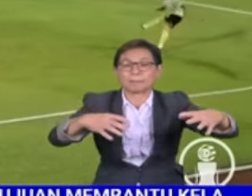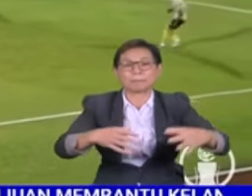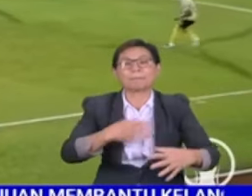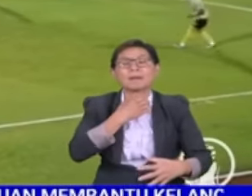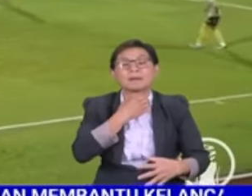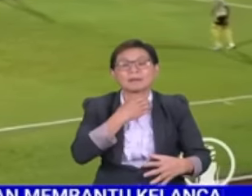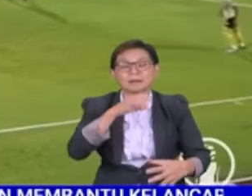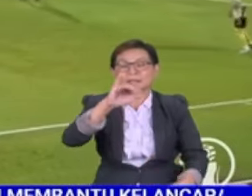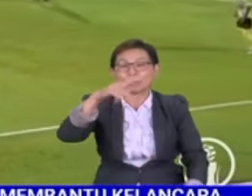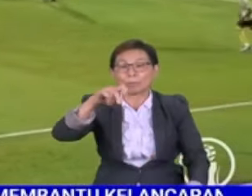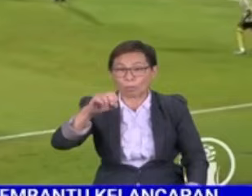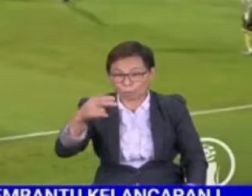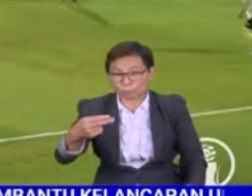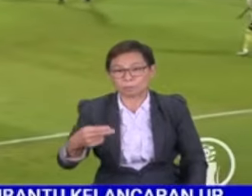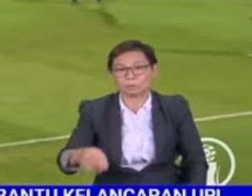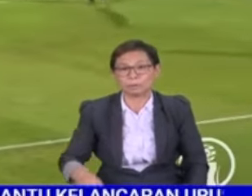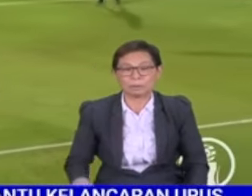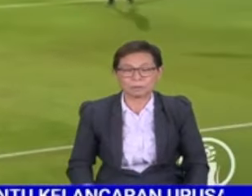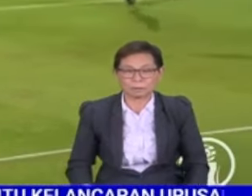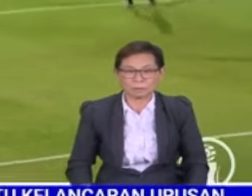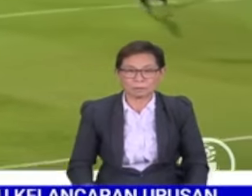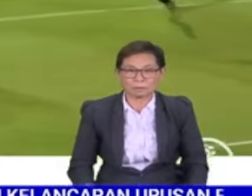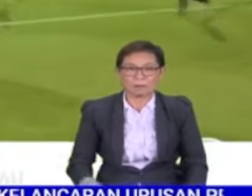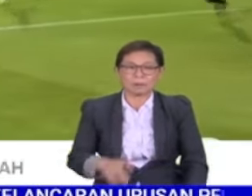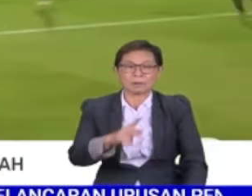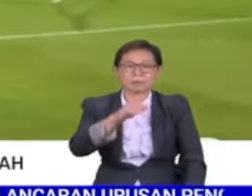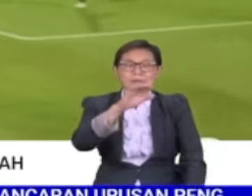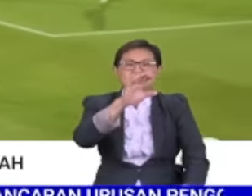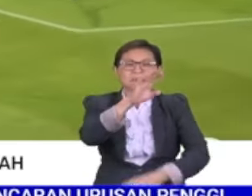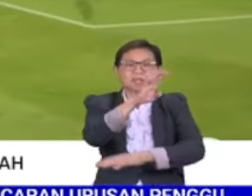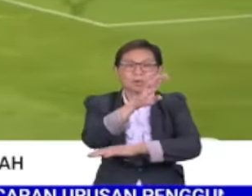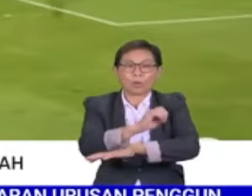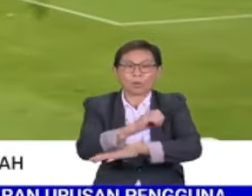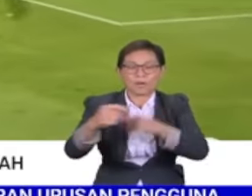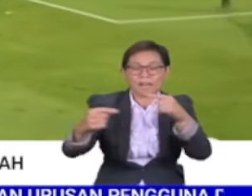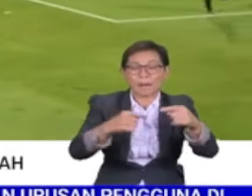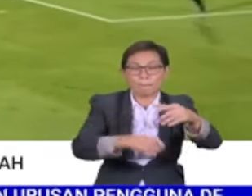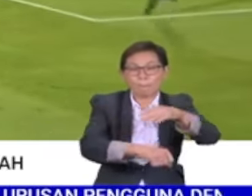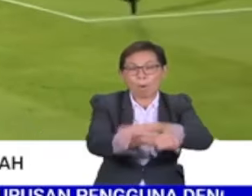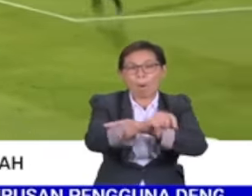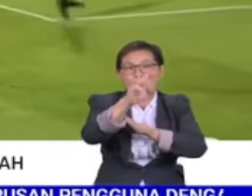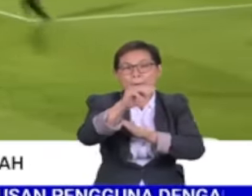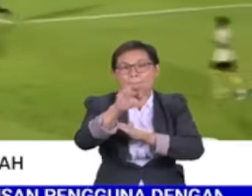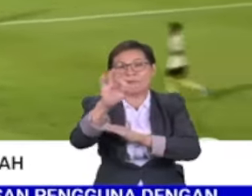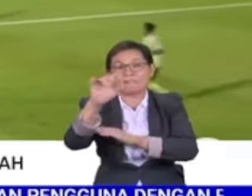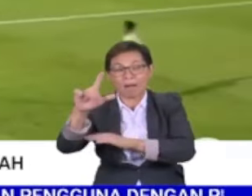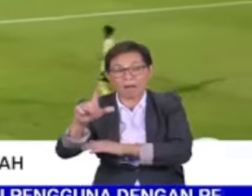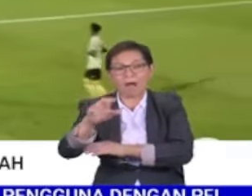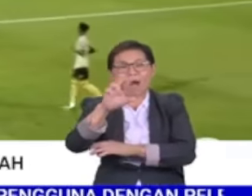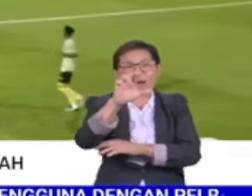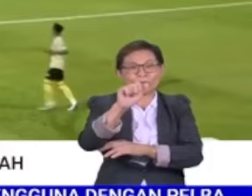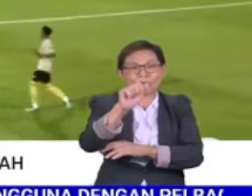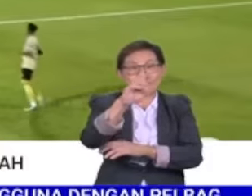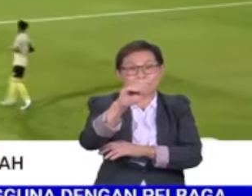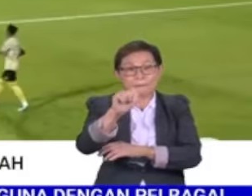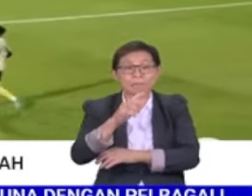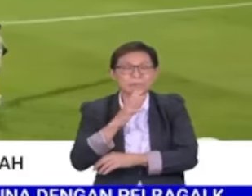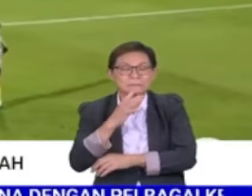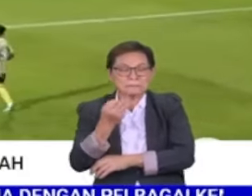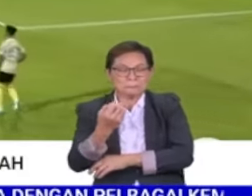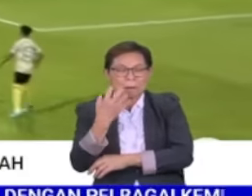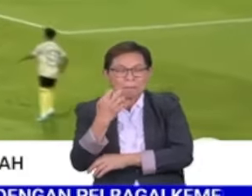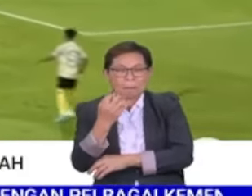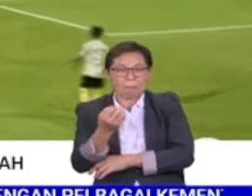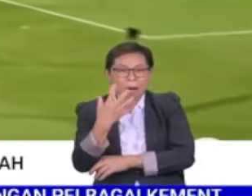masa pertama, Imi. Ketua Pegawai Eksekutif Liga Bola Sepak Malaysia MFL, Stuart Ramalingam berkata pihaknya kesal